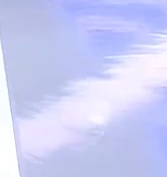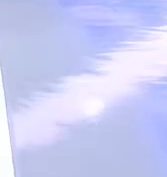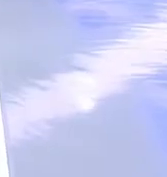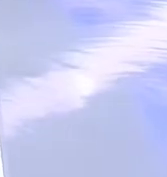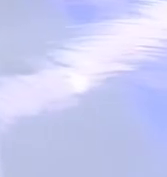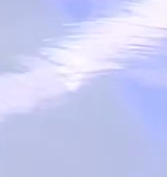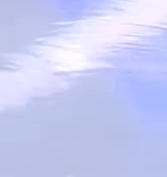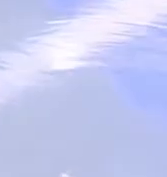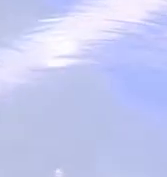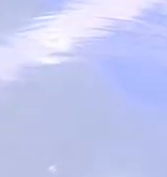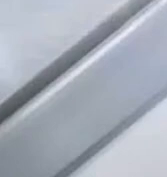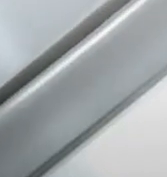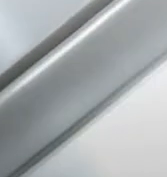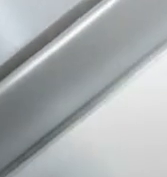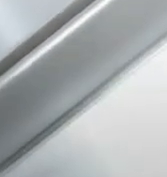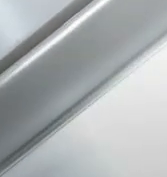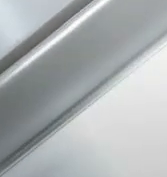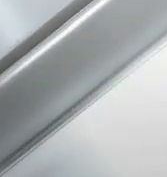weekend.